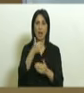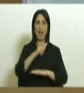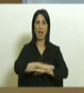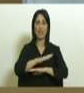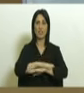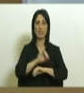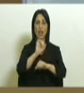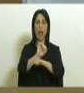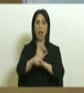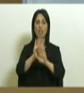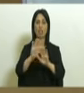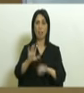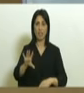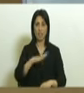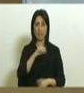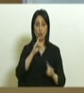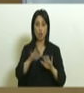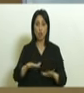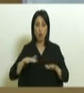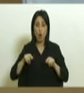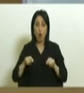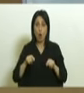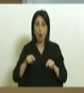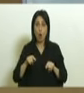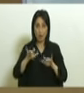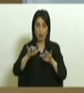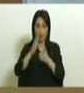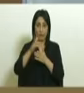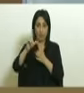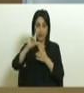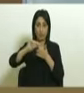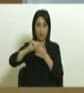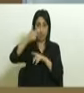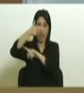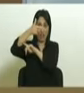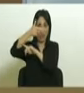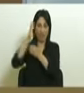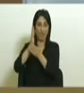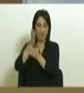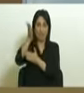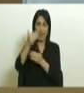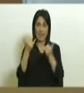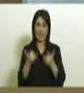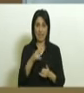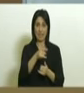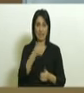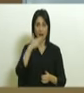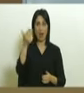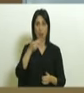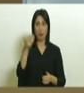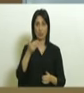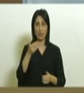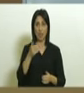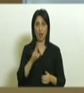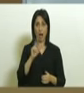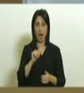და აჩერებდით. ესე იყო. პლენარულ შეხვედრათა დარბაზში იყო, სტენოგრაფირება ხდება, ჩაწერა ხდება, გადაღება ხდება. დღეს თქვენ გამოდიხართ